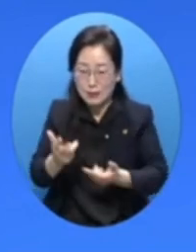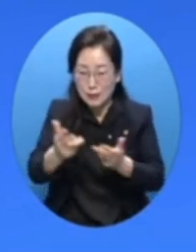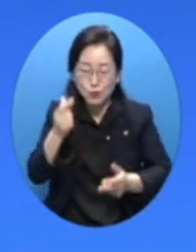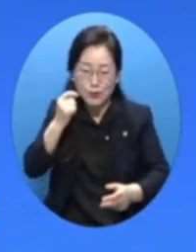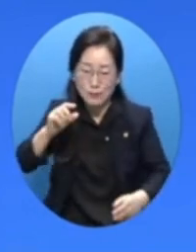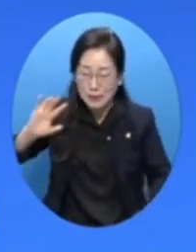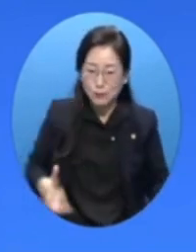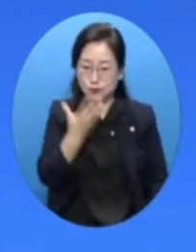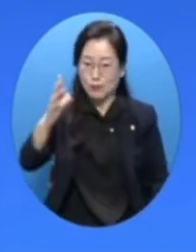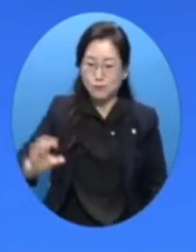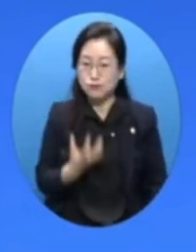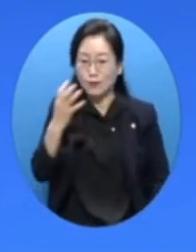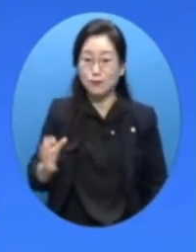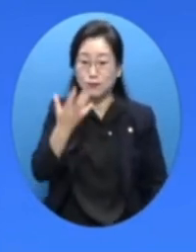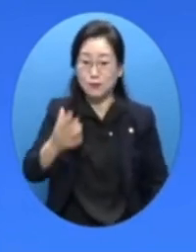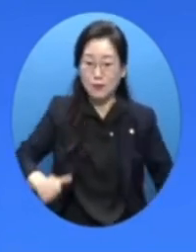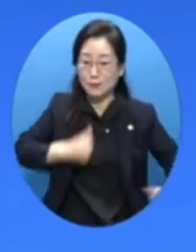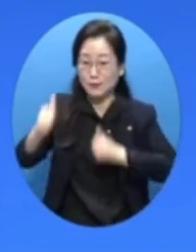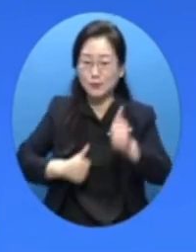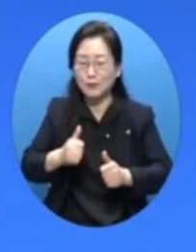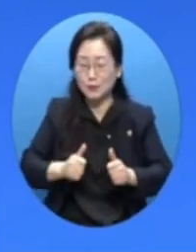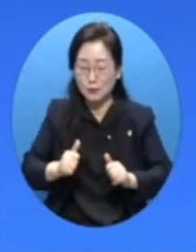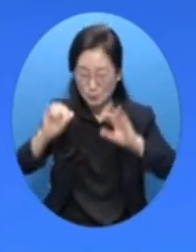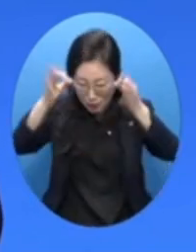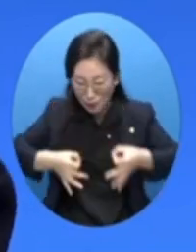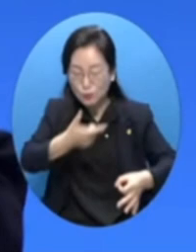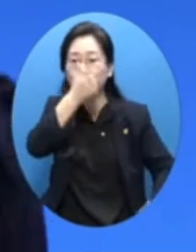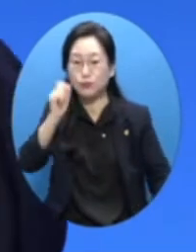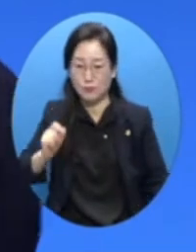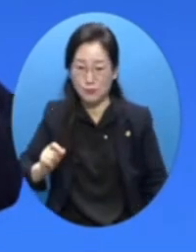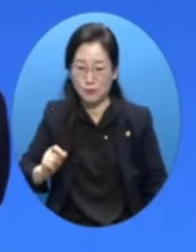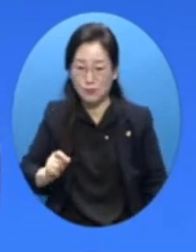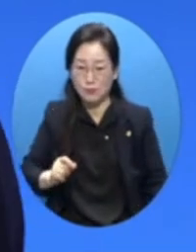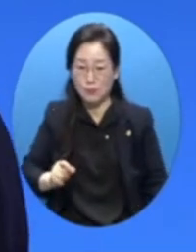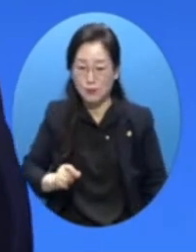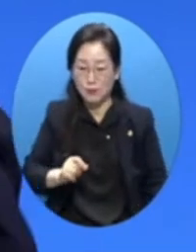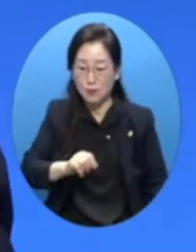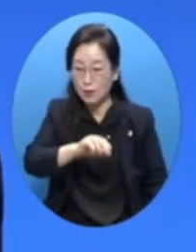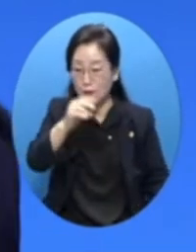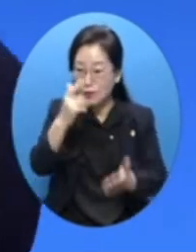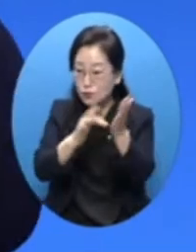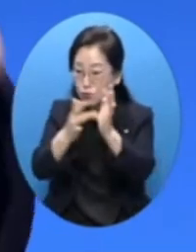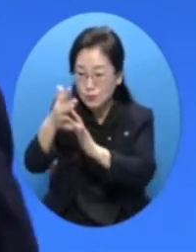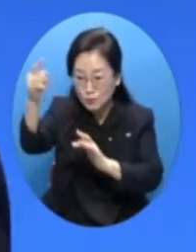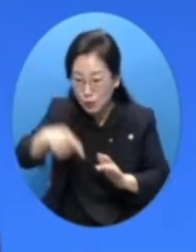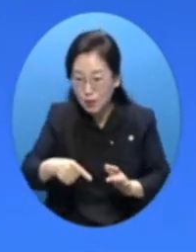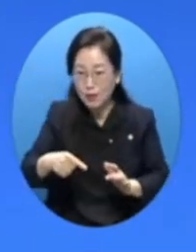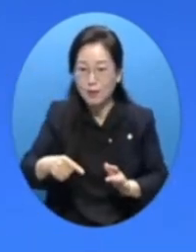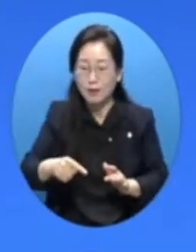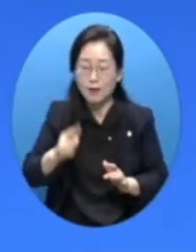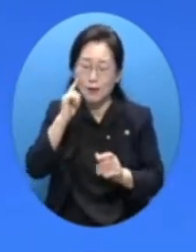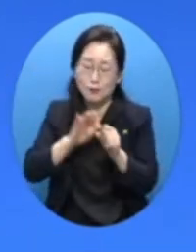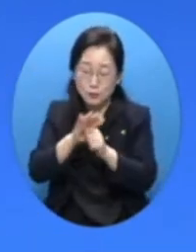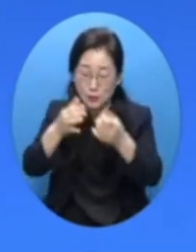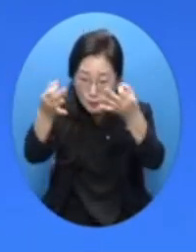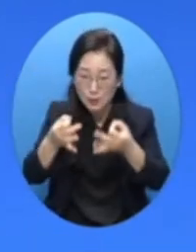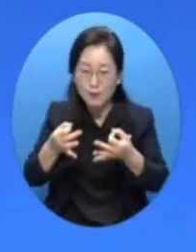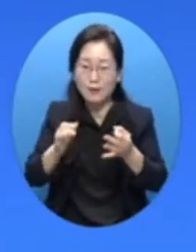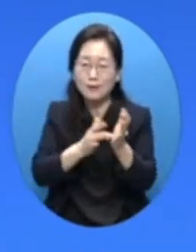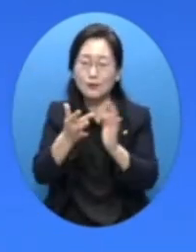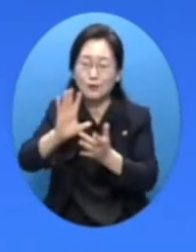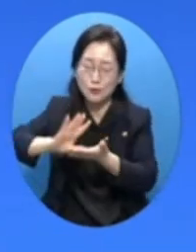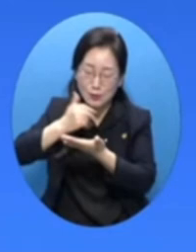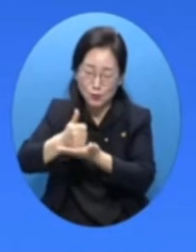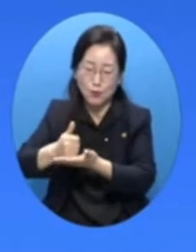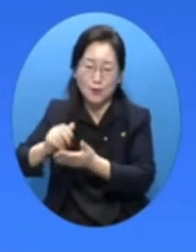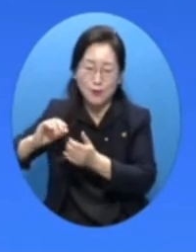번씩 성질을 내고 하는 이런 연약하고 부족한 우리 인간을 우리 주님이 찾아오신 것입니다. 우리를 불쌍히 여겨서 예수 그리스도를 이